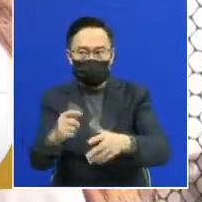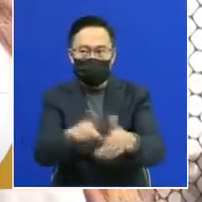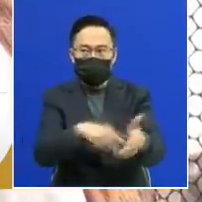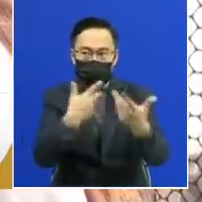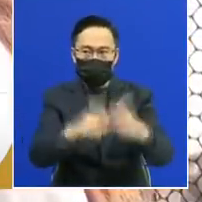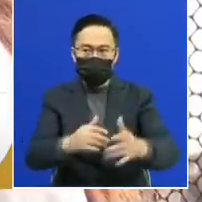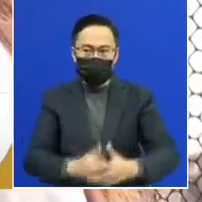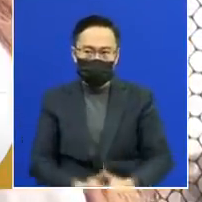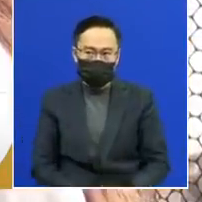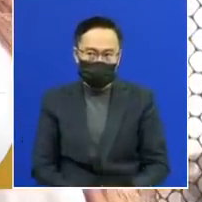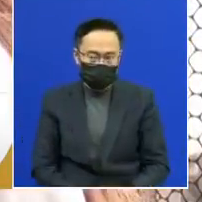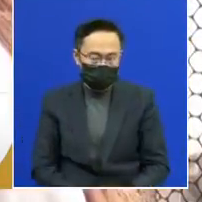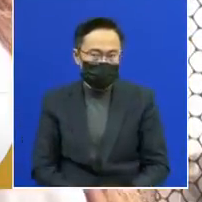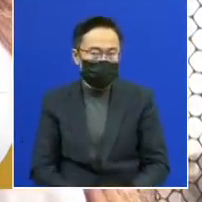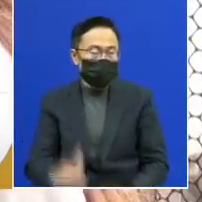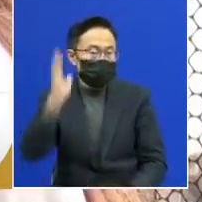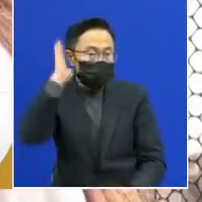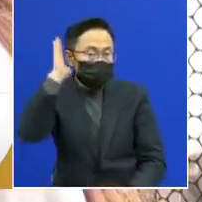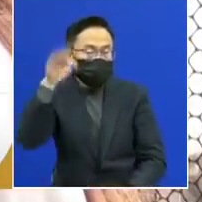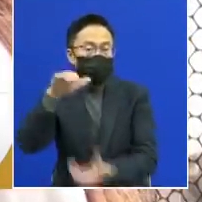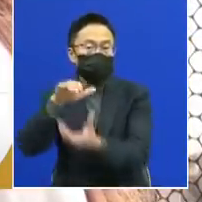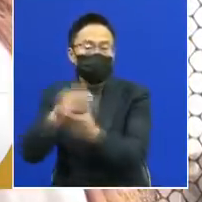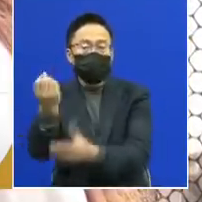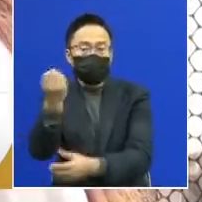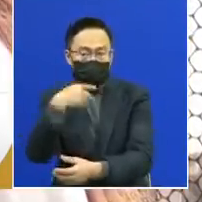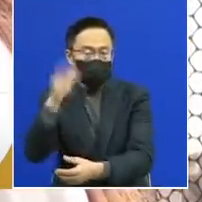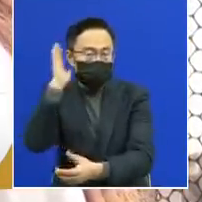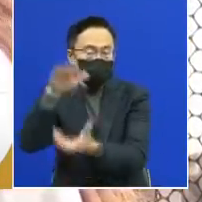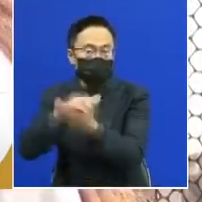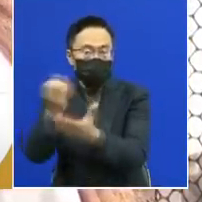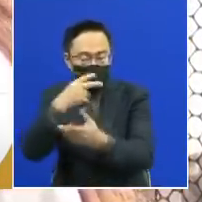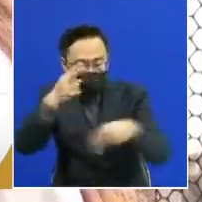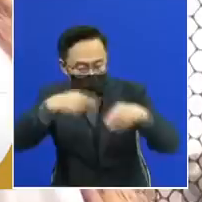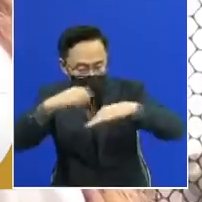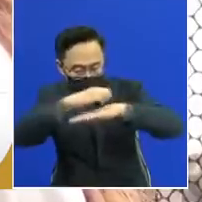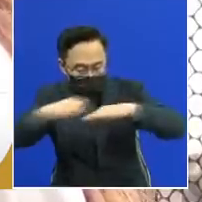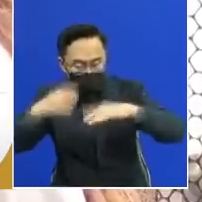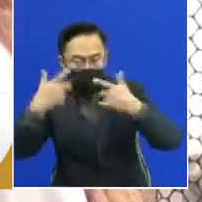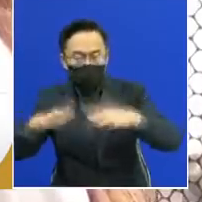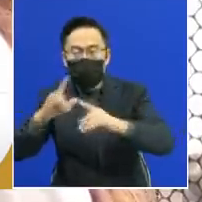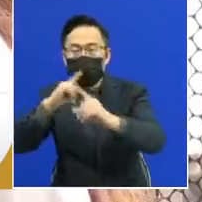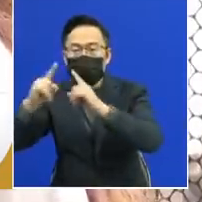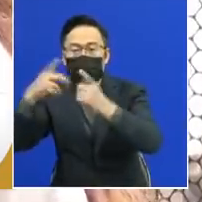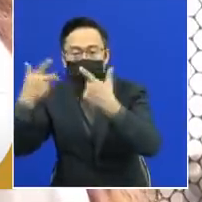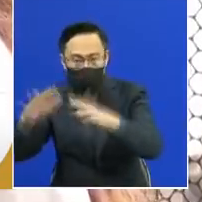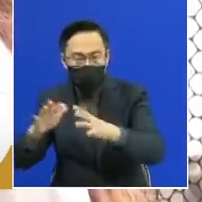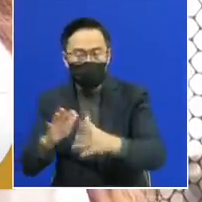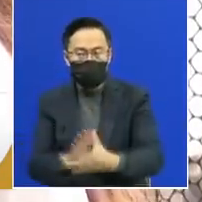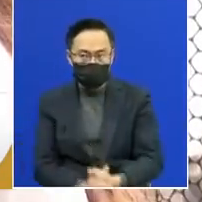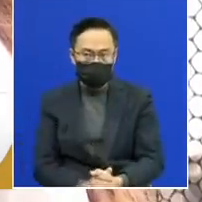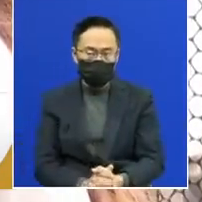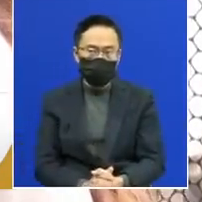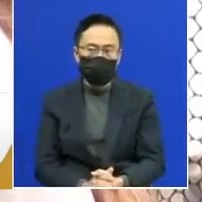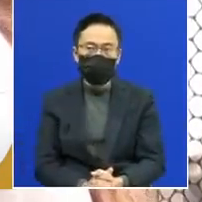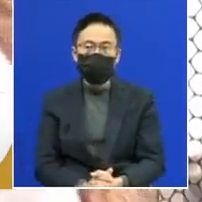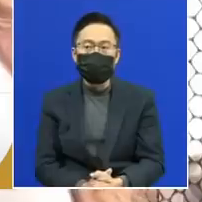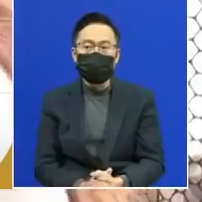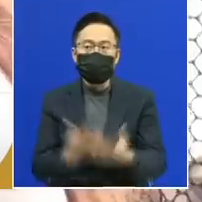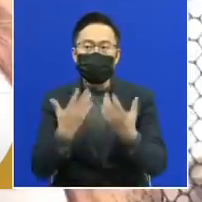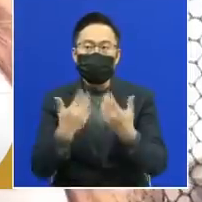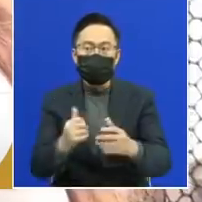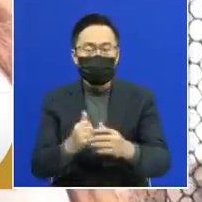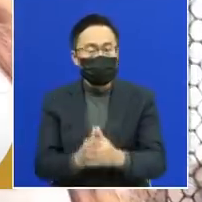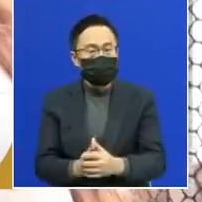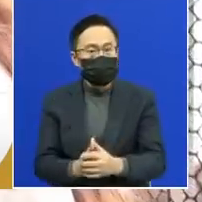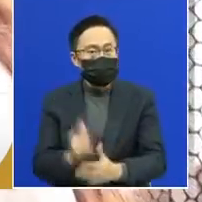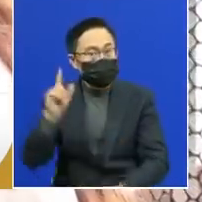ไปดูมาแล้วนะอะไรอย่างเงี้ยไม่มีอะไรหรอกอะไรเงี้ยค่ะเดี๋ยวคุยกับน้องเขาเองเดี๋ยวเคลียร์กับน้องเขาเองอะไรเงี้ยค่ะก็คุยแล้วทีเนี้ยน้องเขาก็